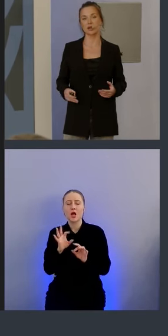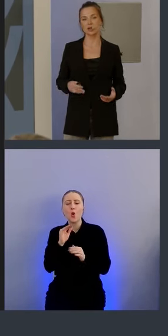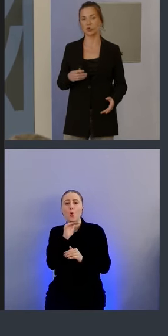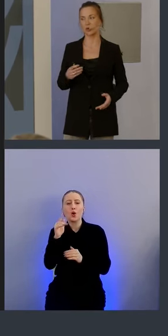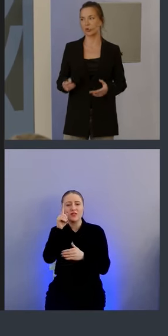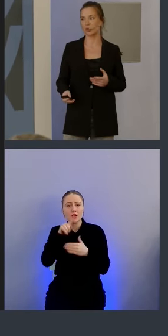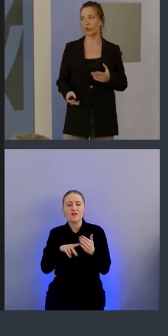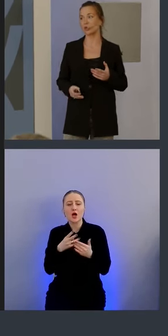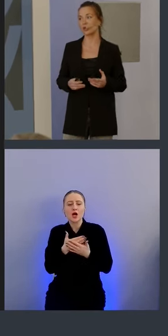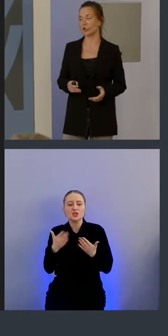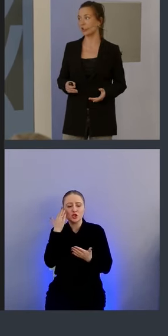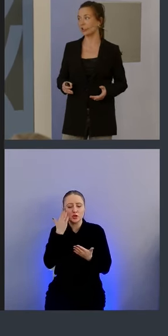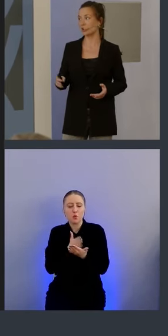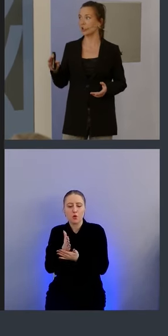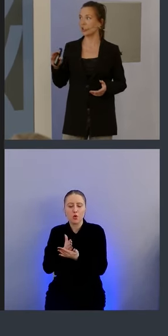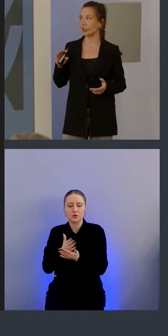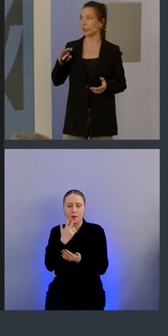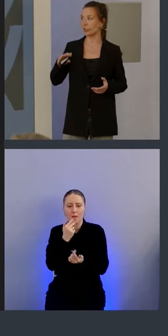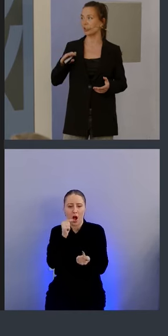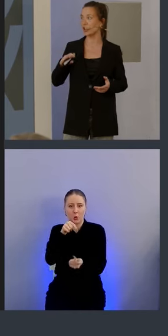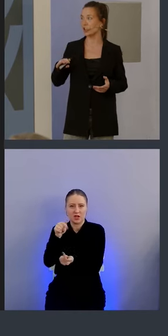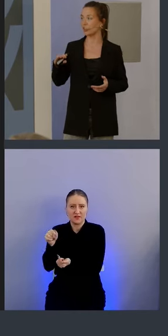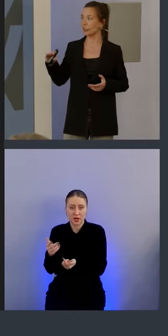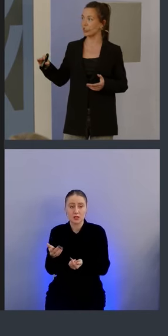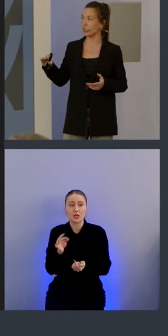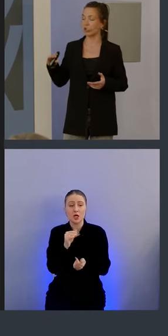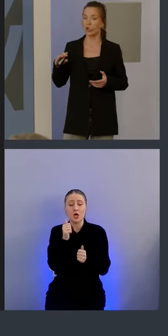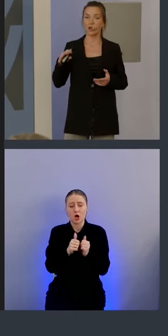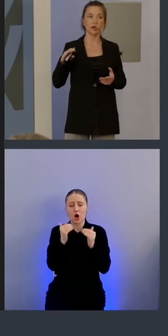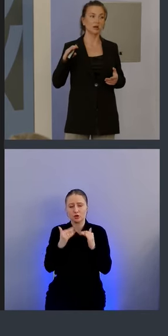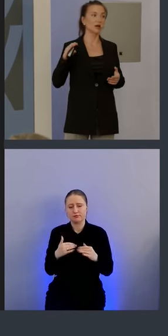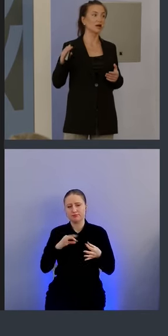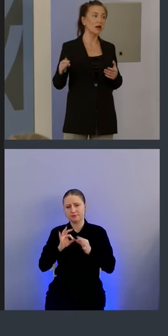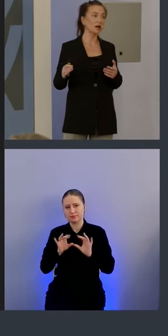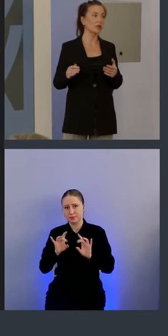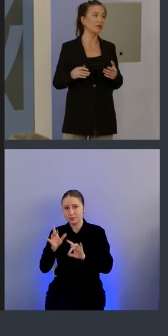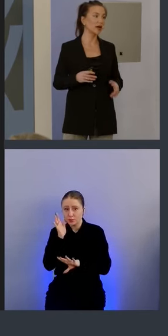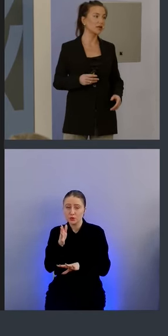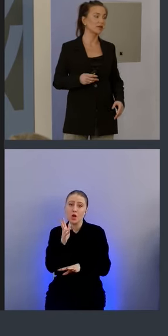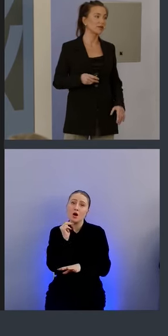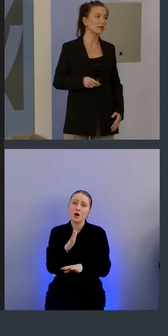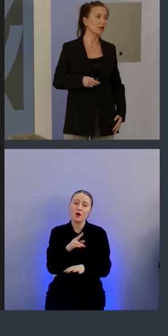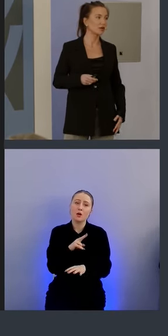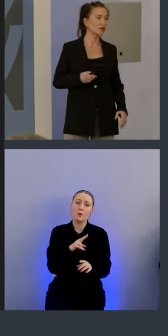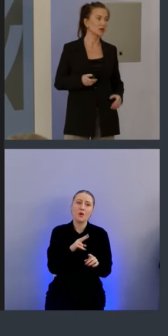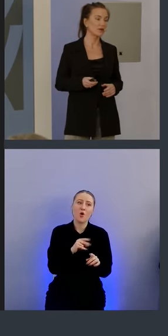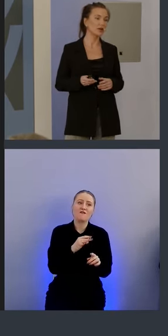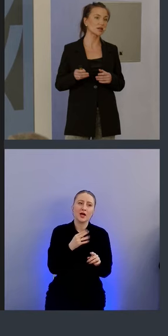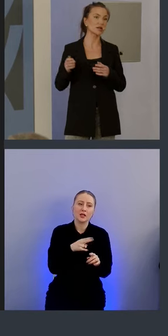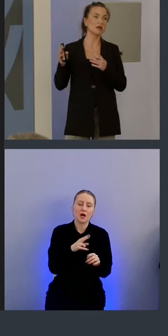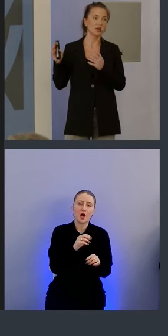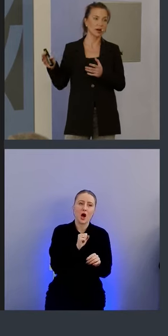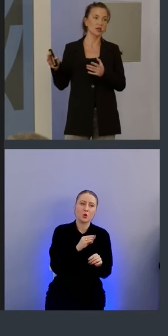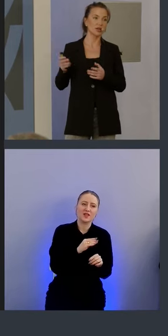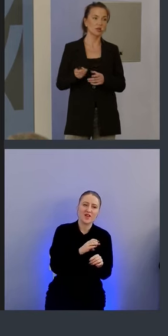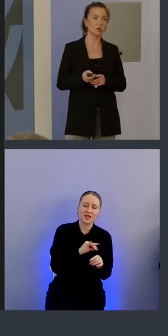доверия к различным способам аутентификации. И далее пройдемся по каждому из них и как провайдер идентификации и